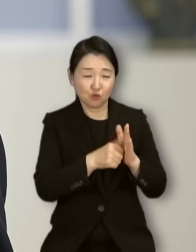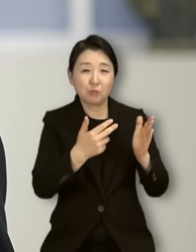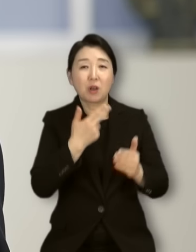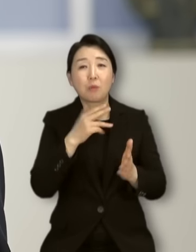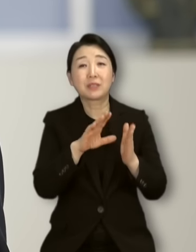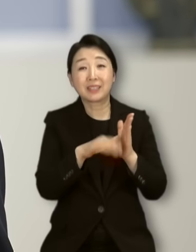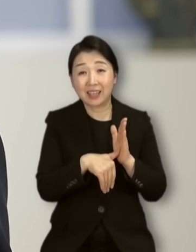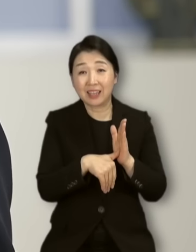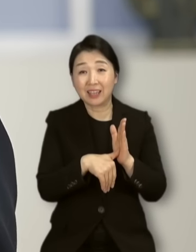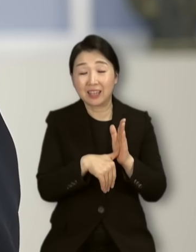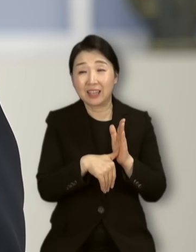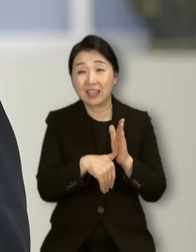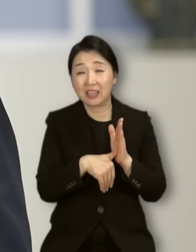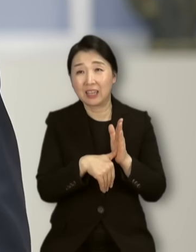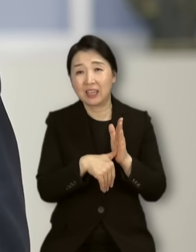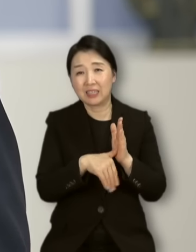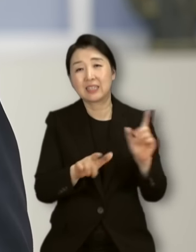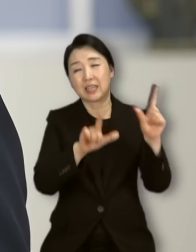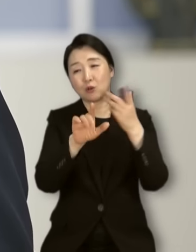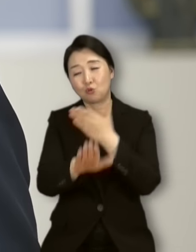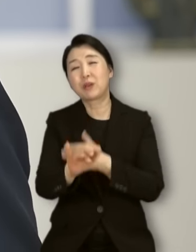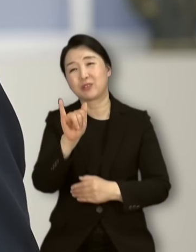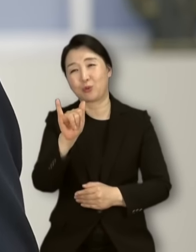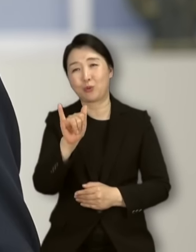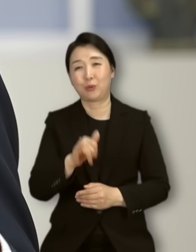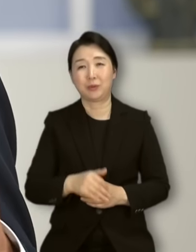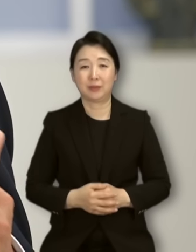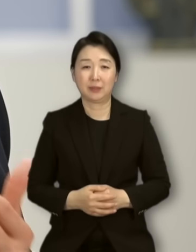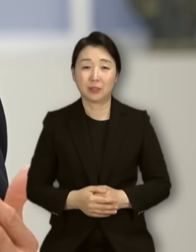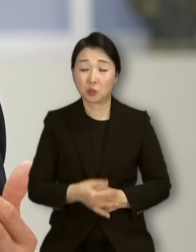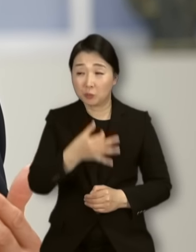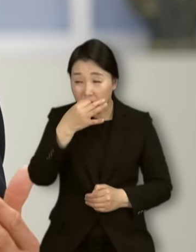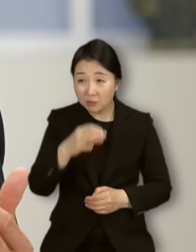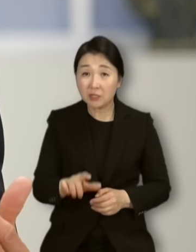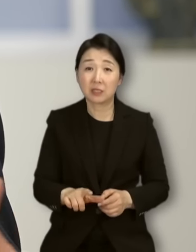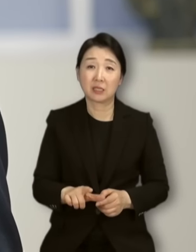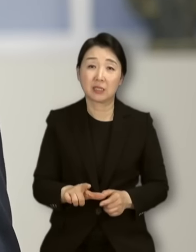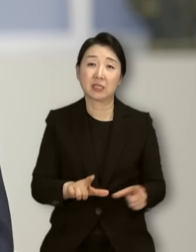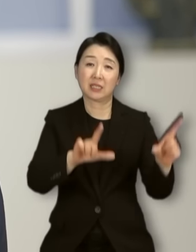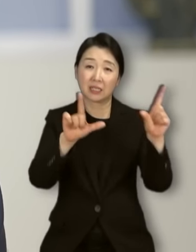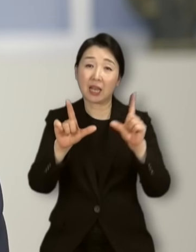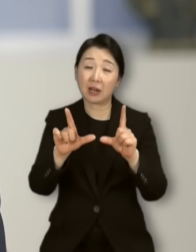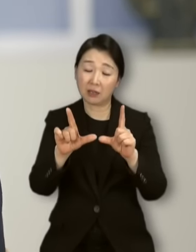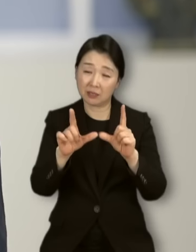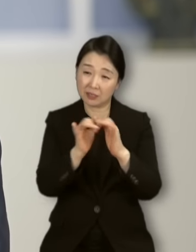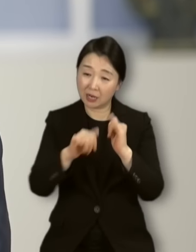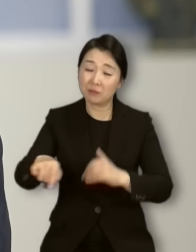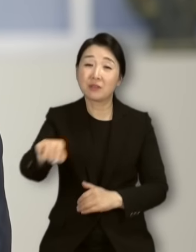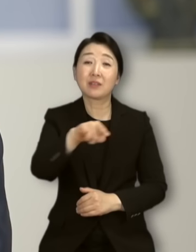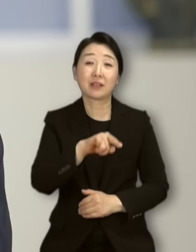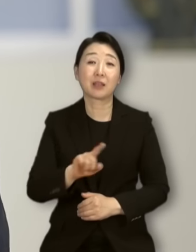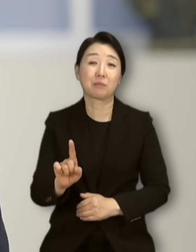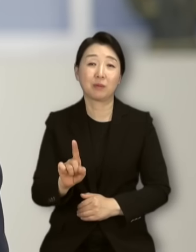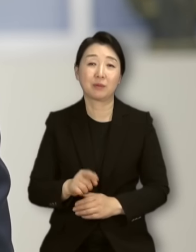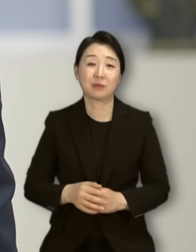가지고 가고 있는 후배들이나 또 좀 힘든 시간을 겪고 있는 분들한테